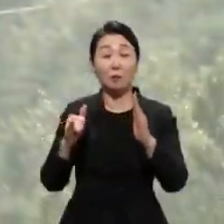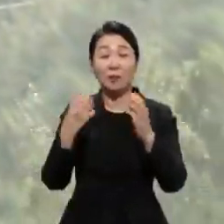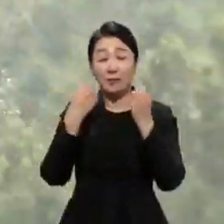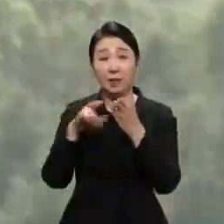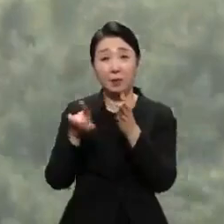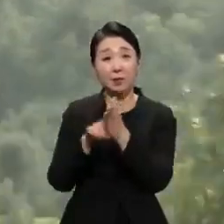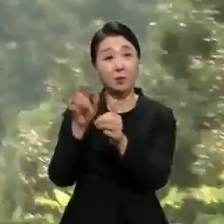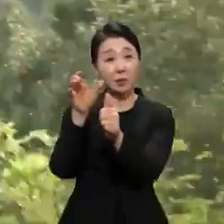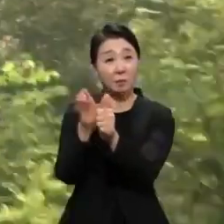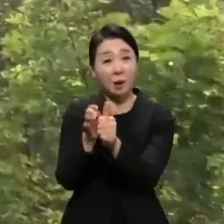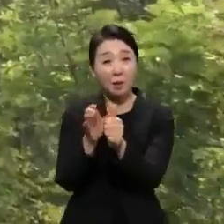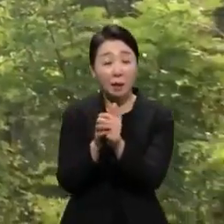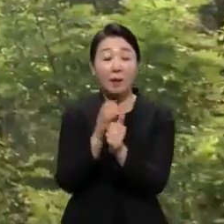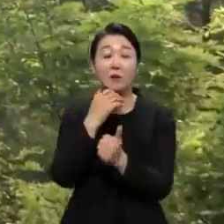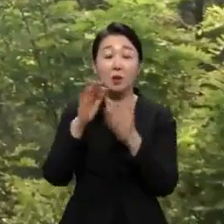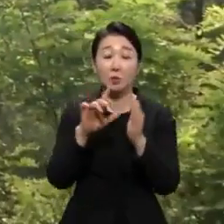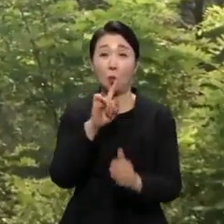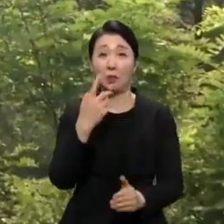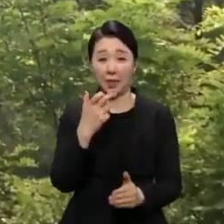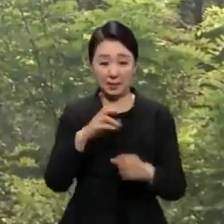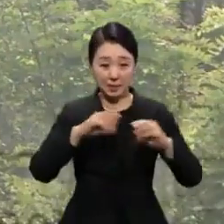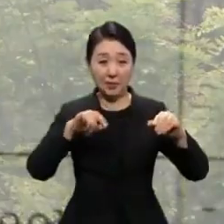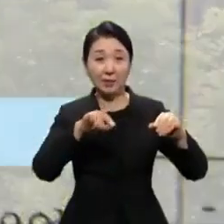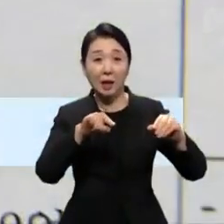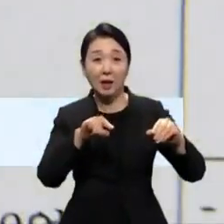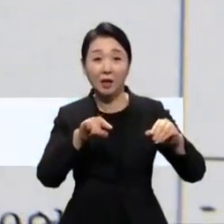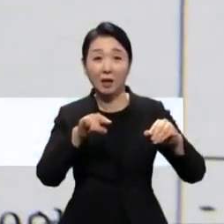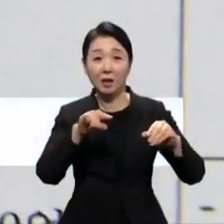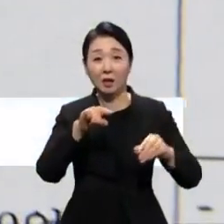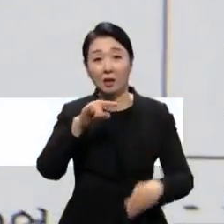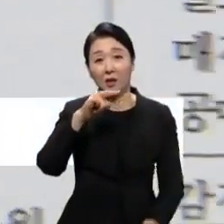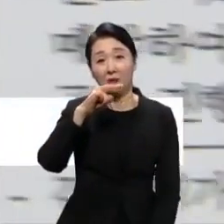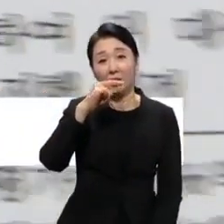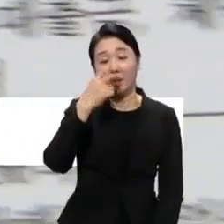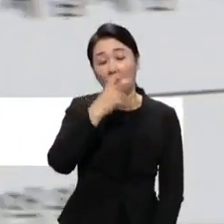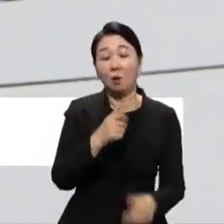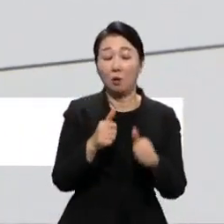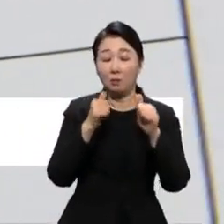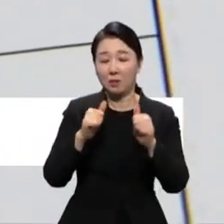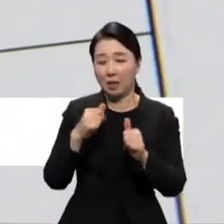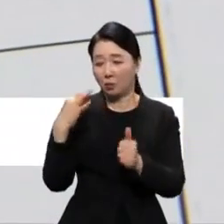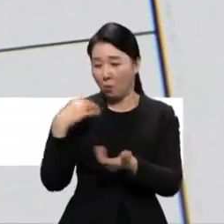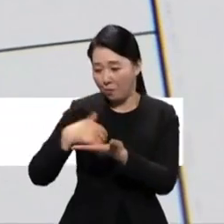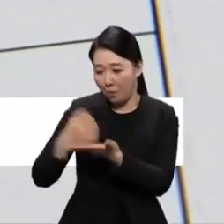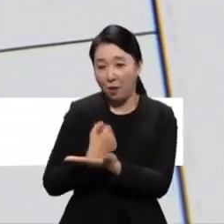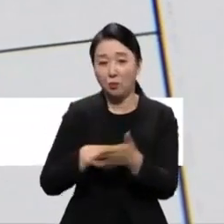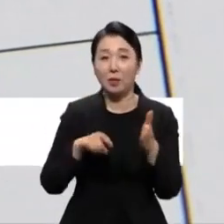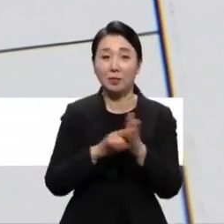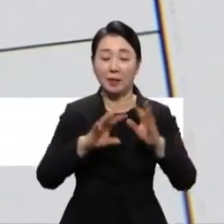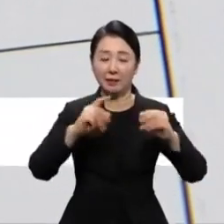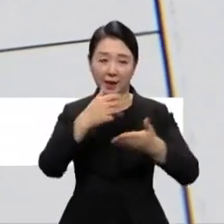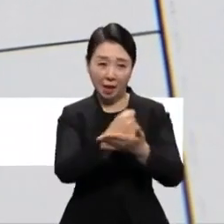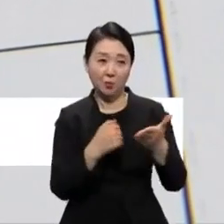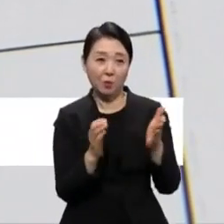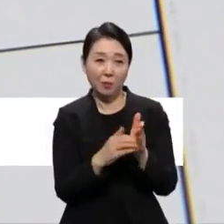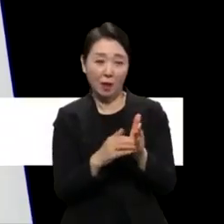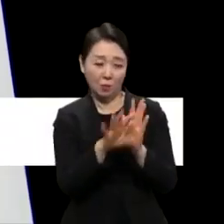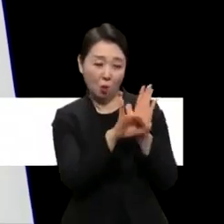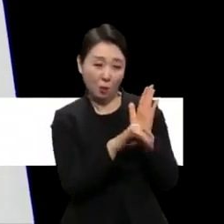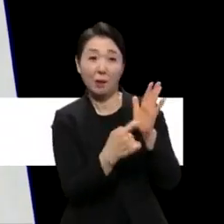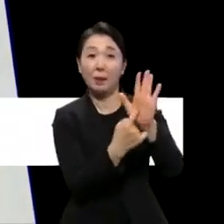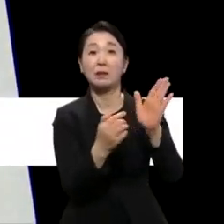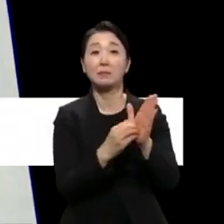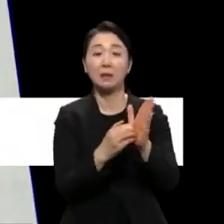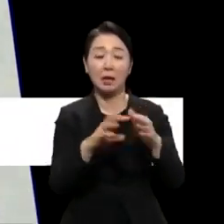경기도 오산시 땅입니다 검찰은 진금 환수를 위해 2013년이 땅을 압류 붙였습니다